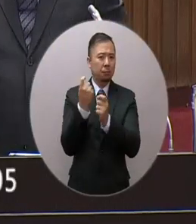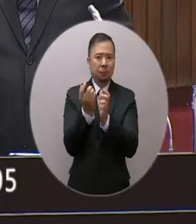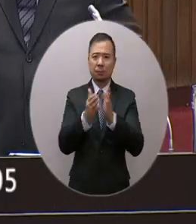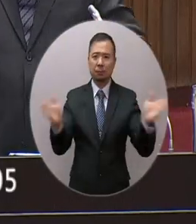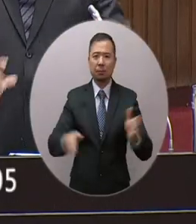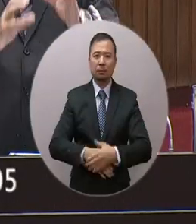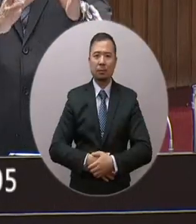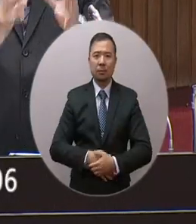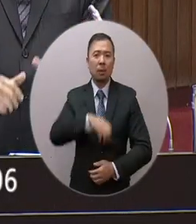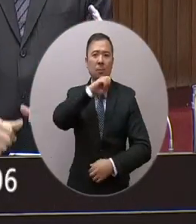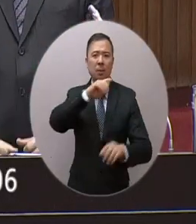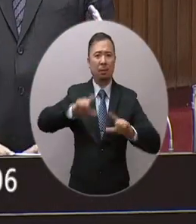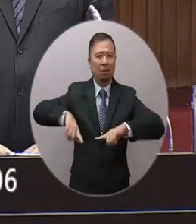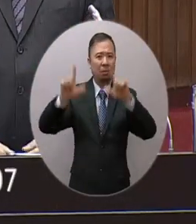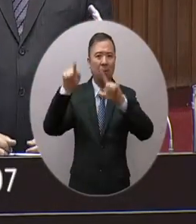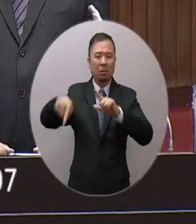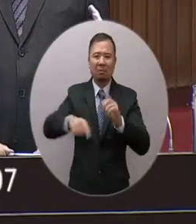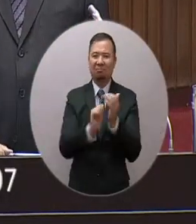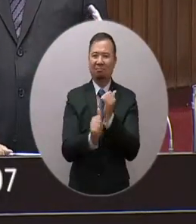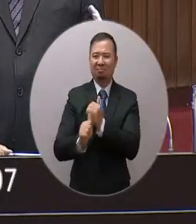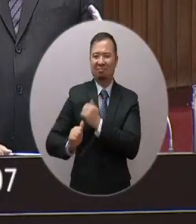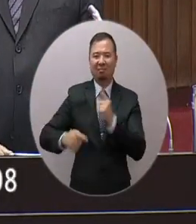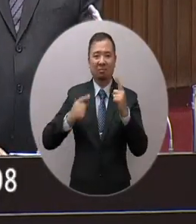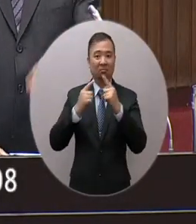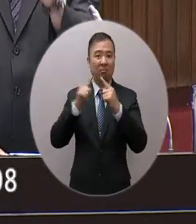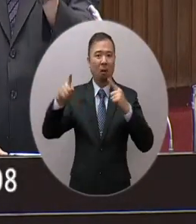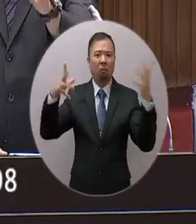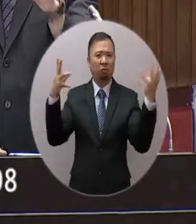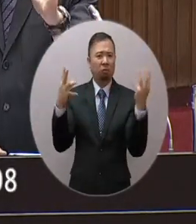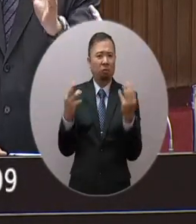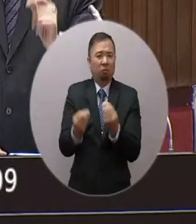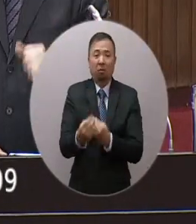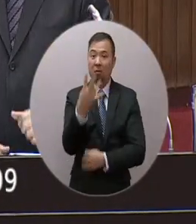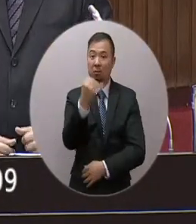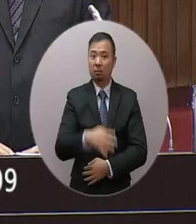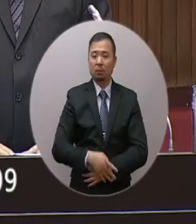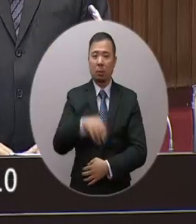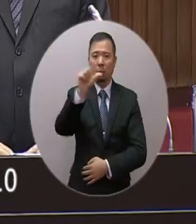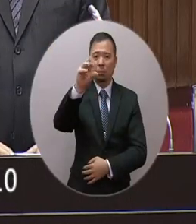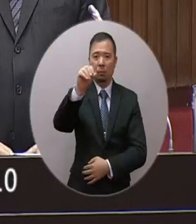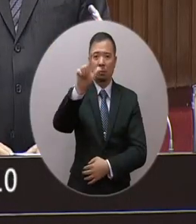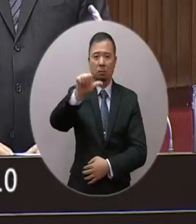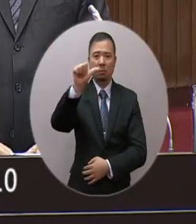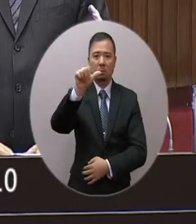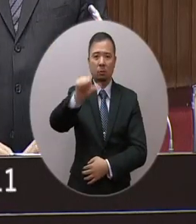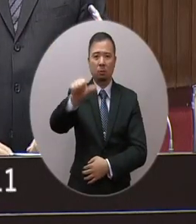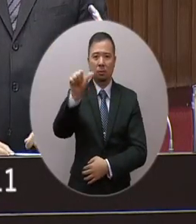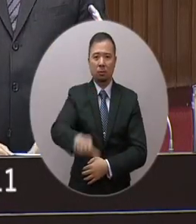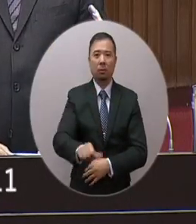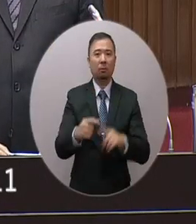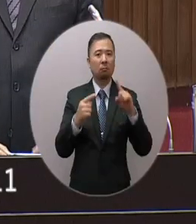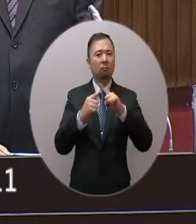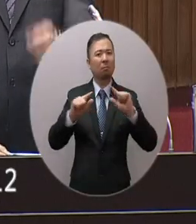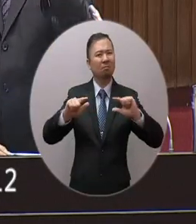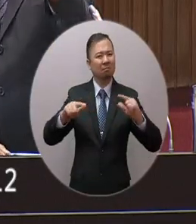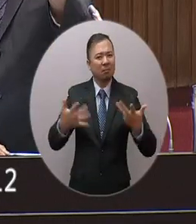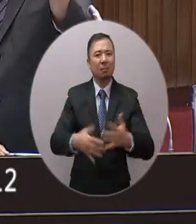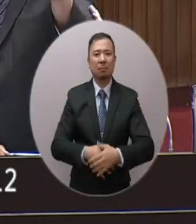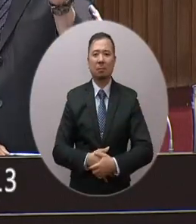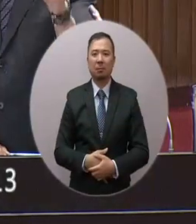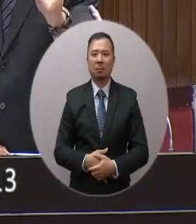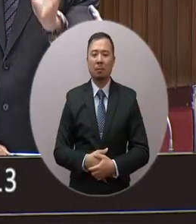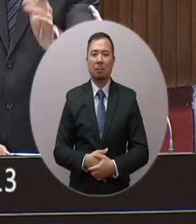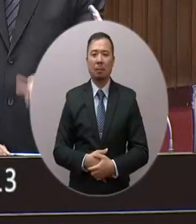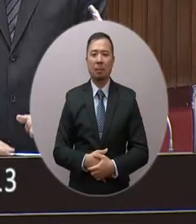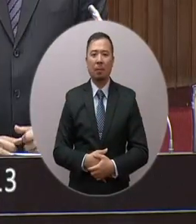这十年来，我们屏东的人口锐减，减偌济人？减了55000个人，大约多少？大约